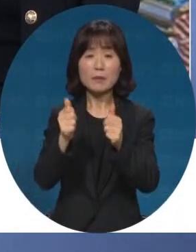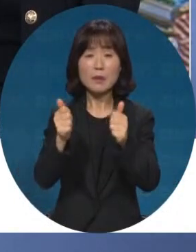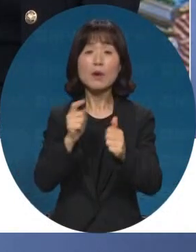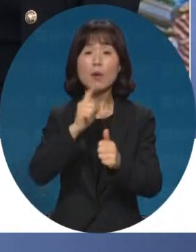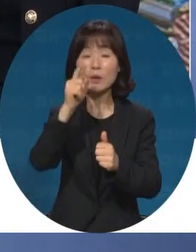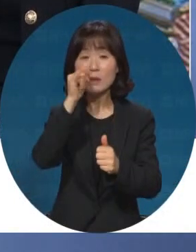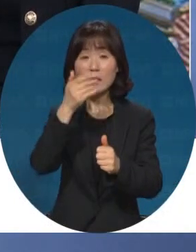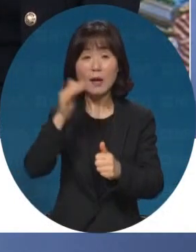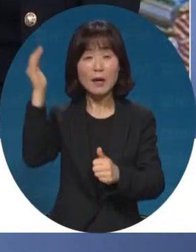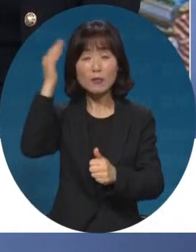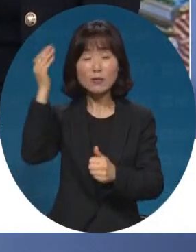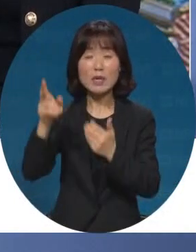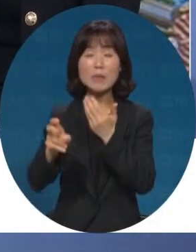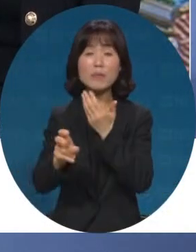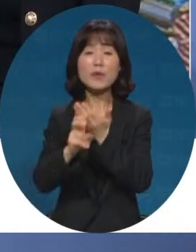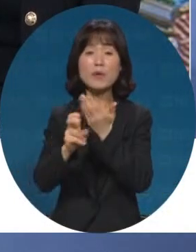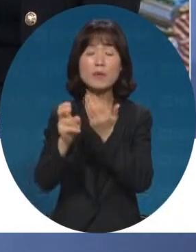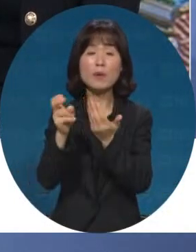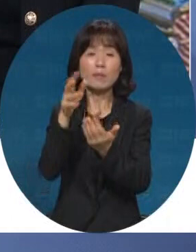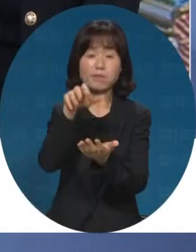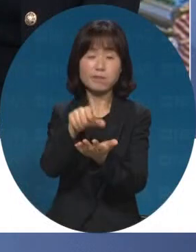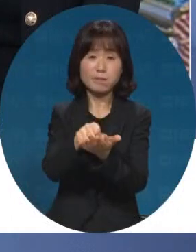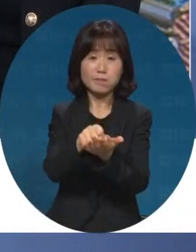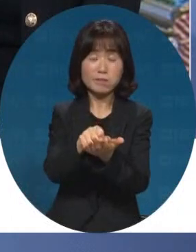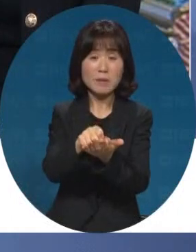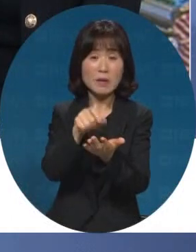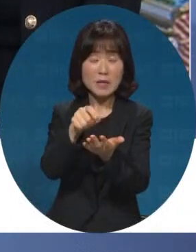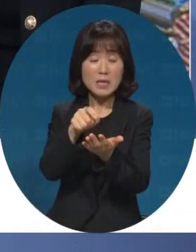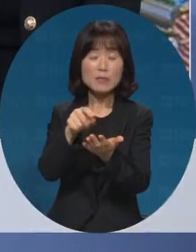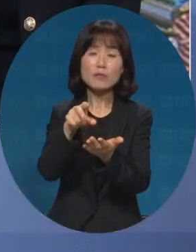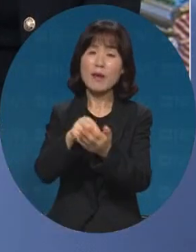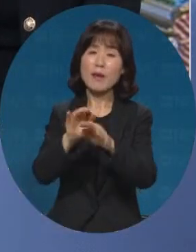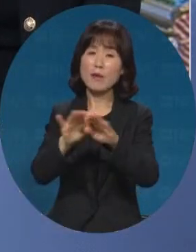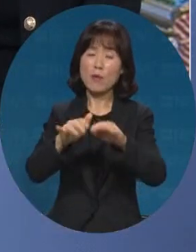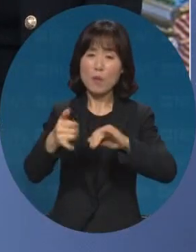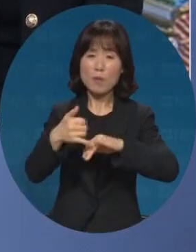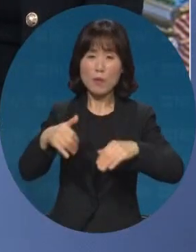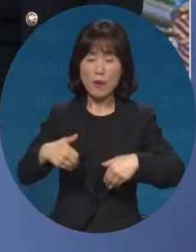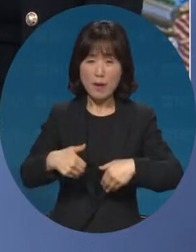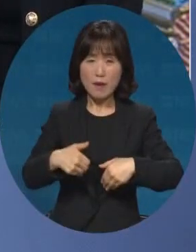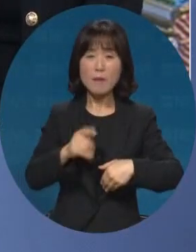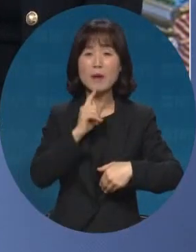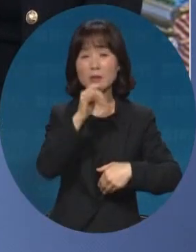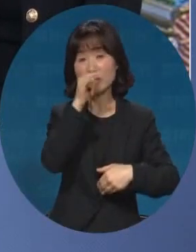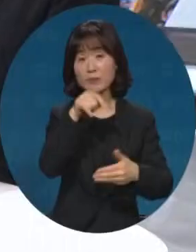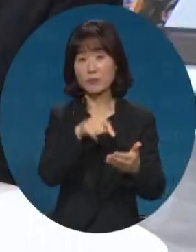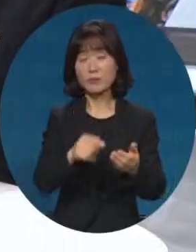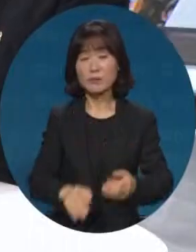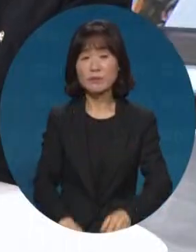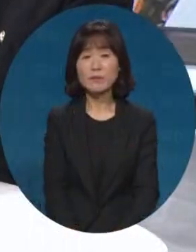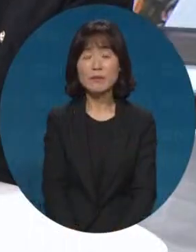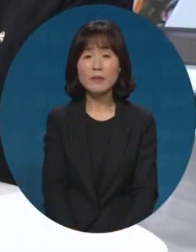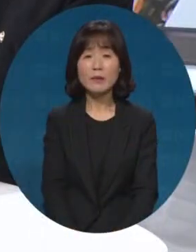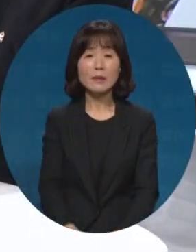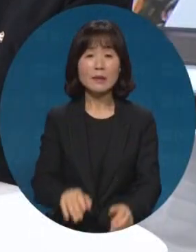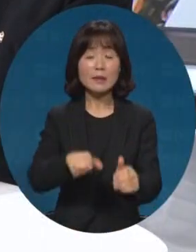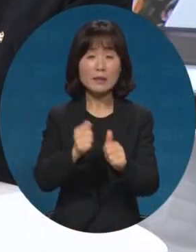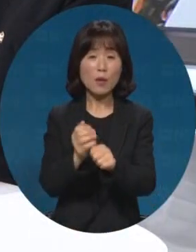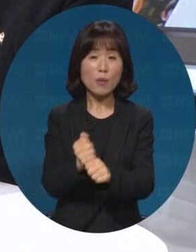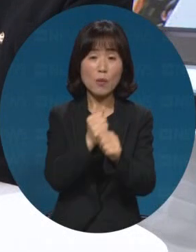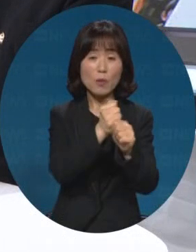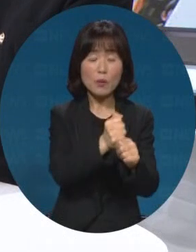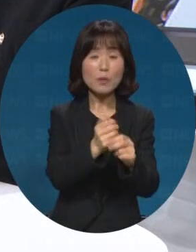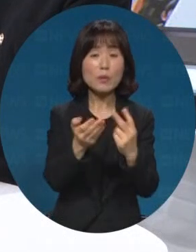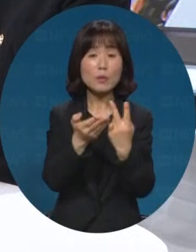점을 강조하기 위해서 국제법적 해결이 불가피하다는 것을 강조하고 있습니다네이 강제동원과 독도